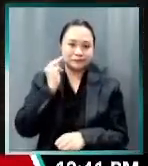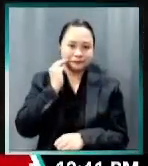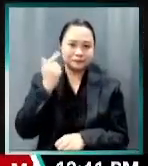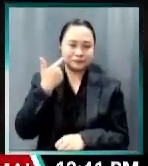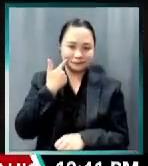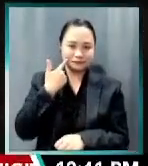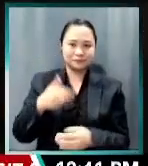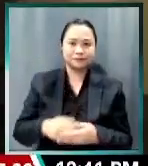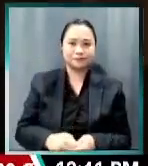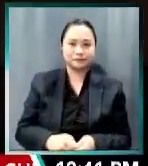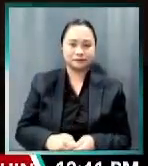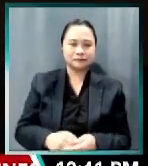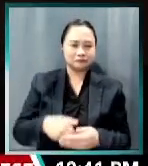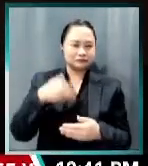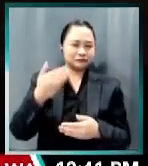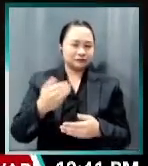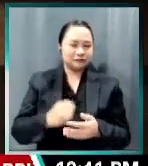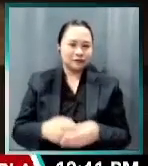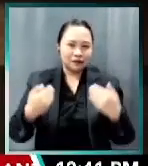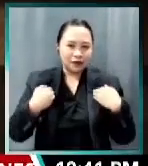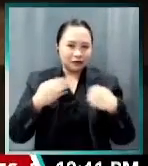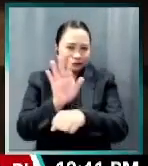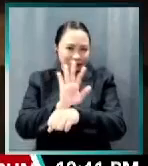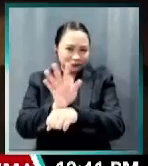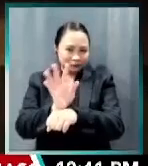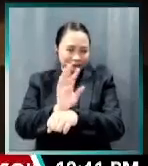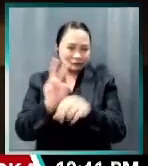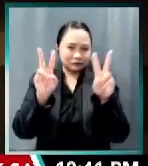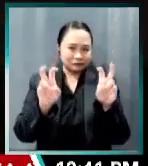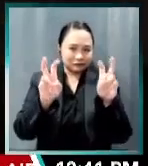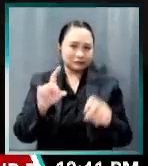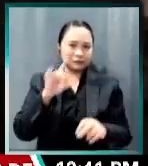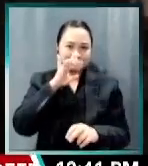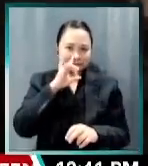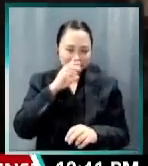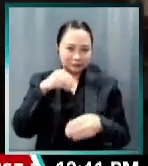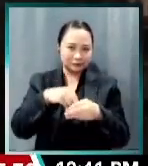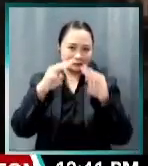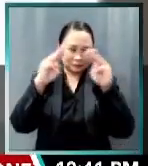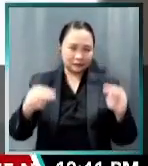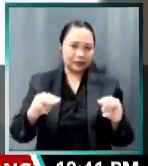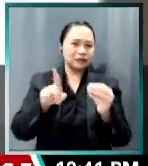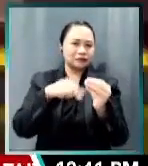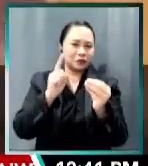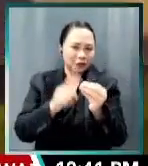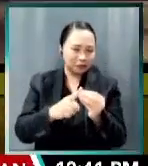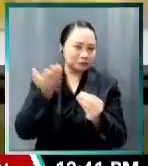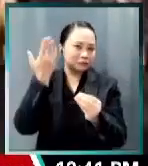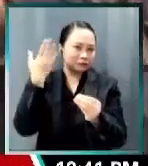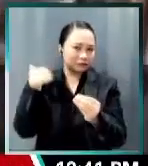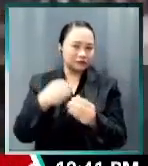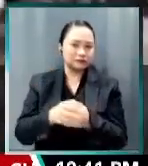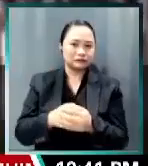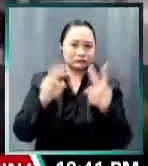Ang kontrobersyal na pelikulang Made in Malacañang tungkol sa mga huling araw ng pamilya Marcos sa Malacañang inalmahan ng Carmelite nuns